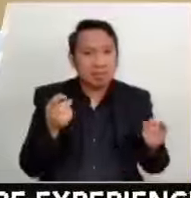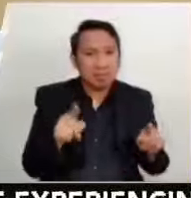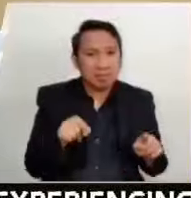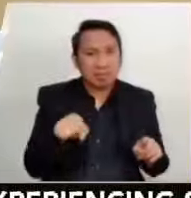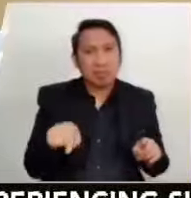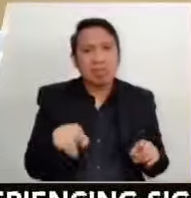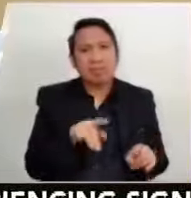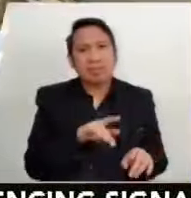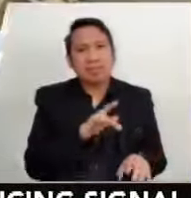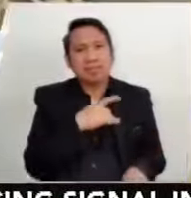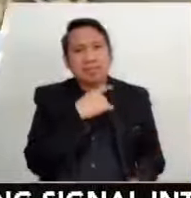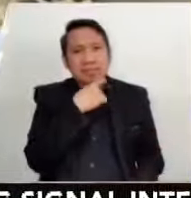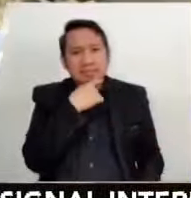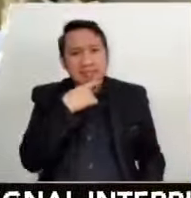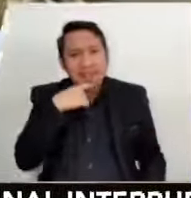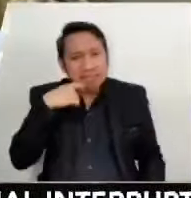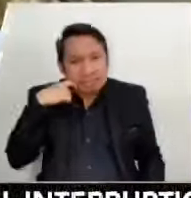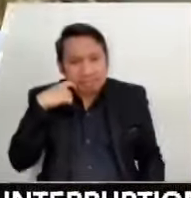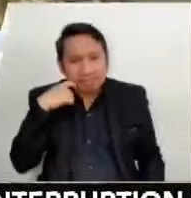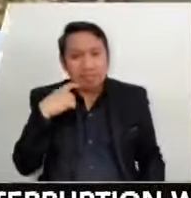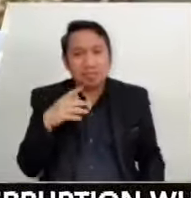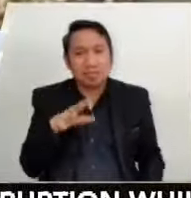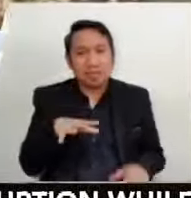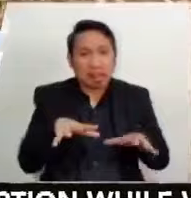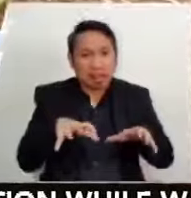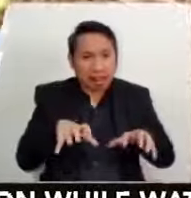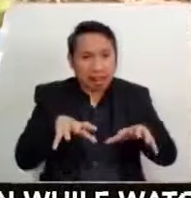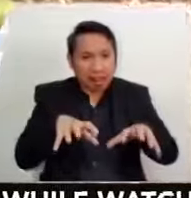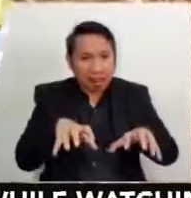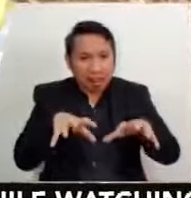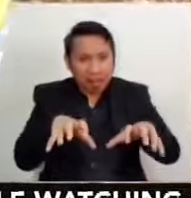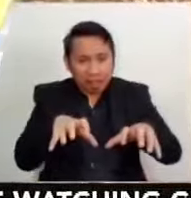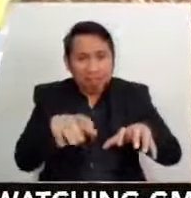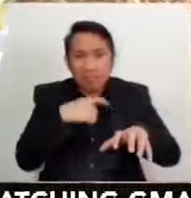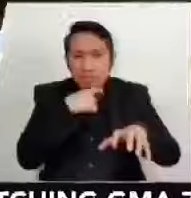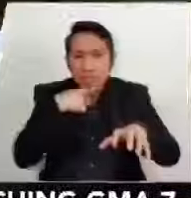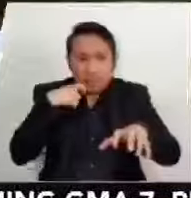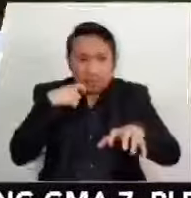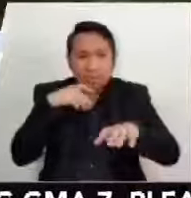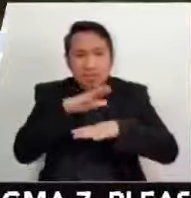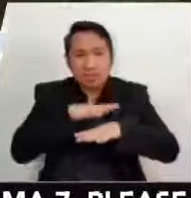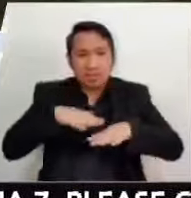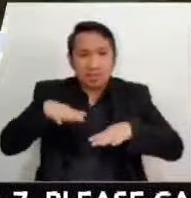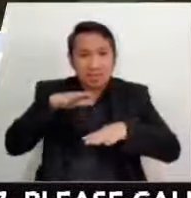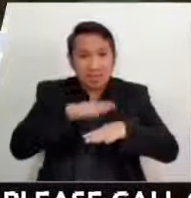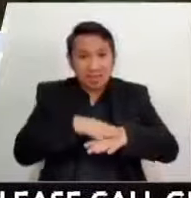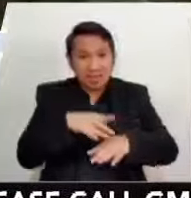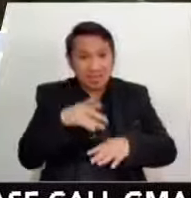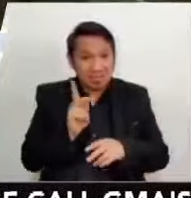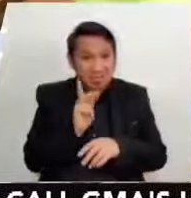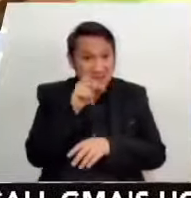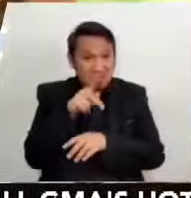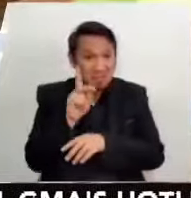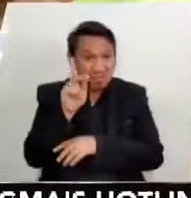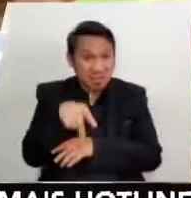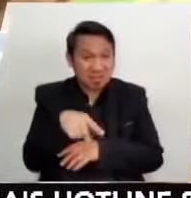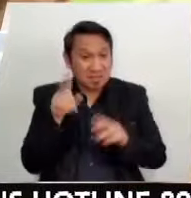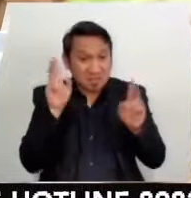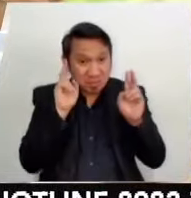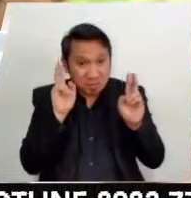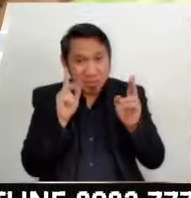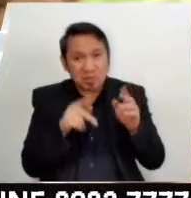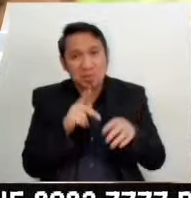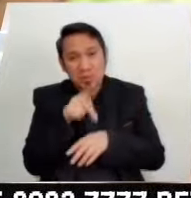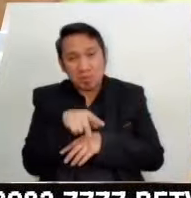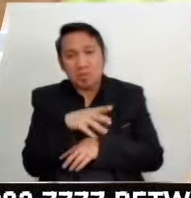tubig mga bitak-bitak na lupain at ang mga tuyong pananim patuloy ring bumababa ang antas ng